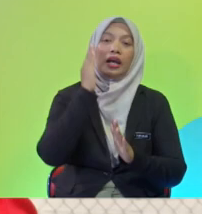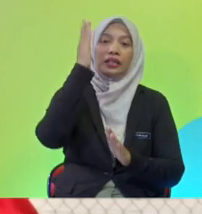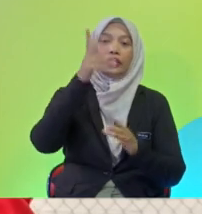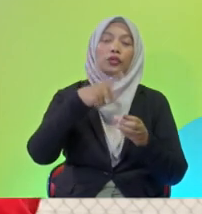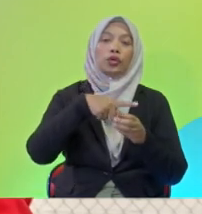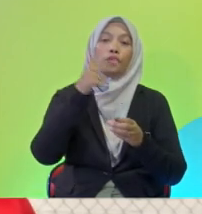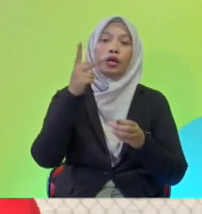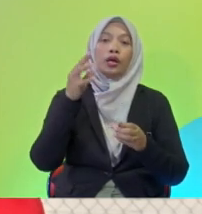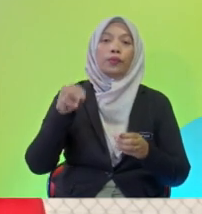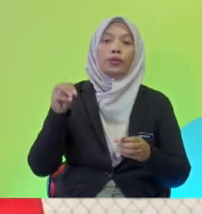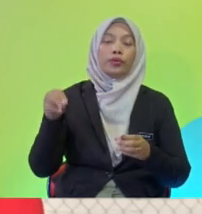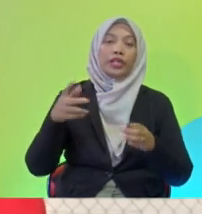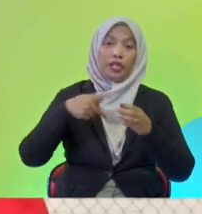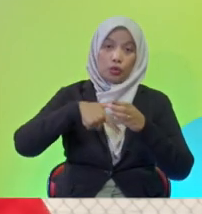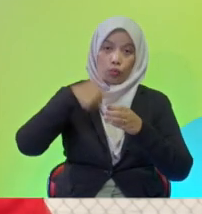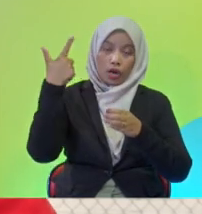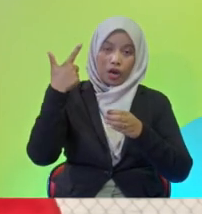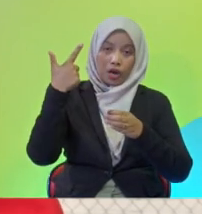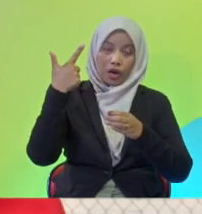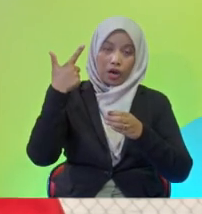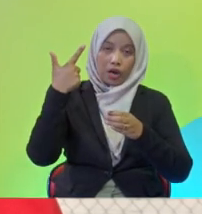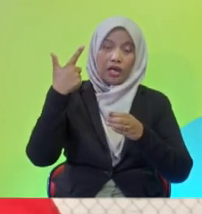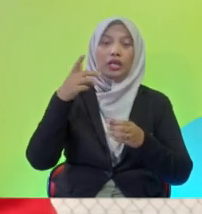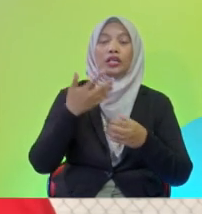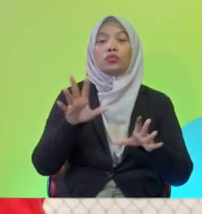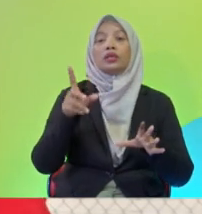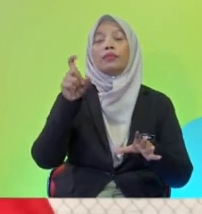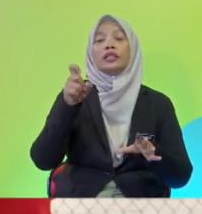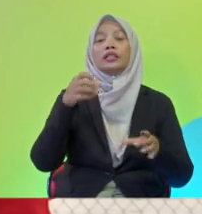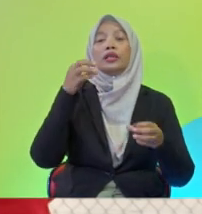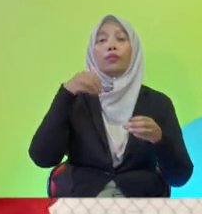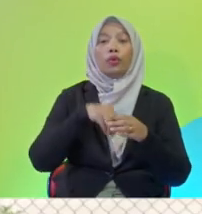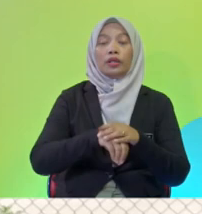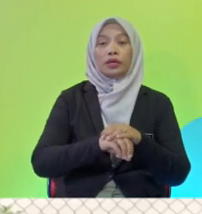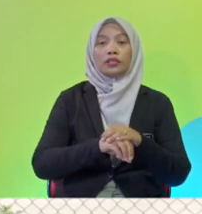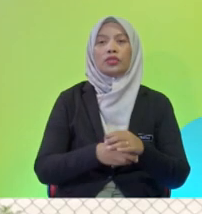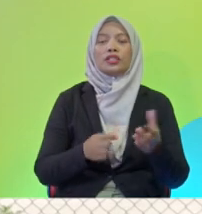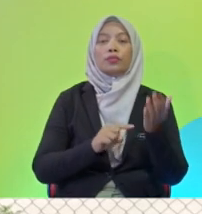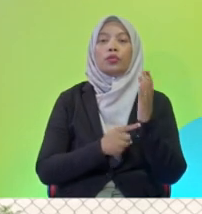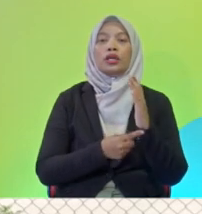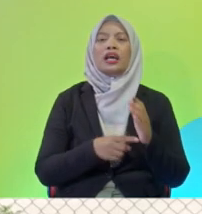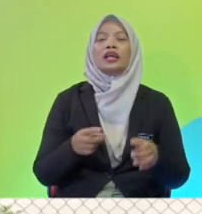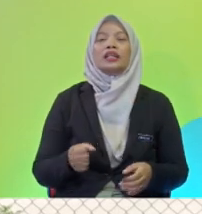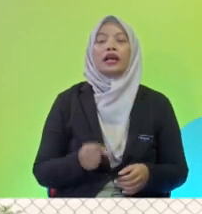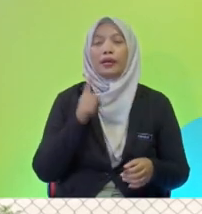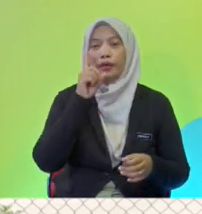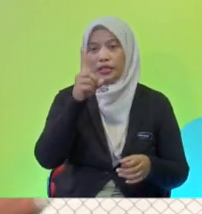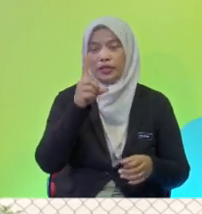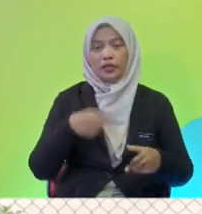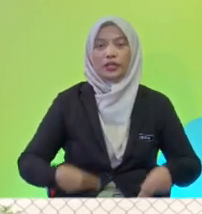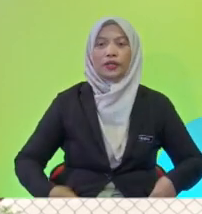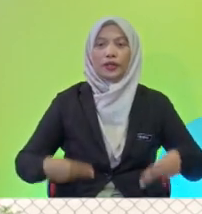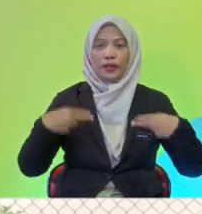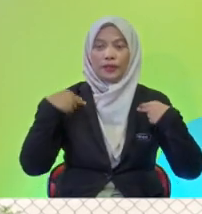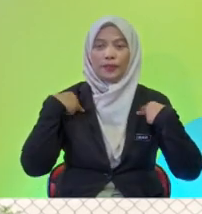akan keluar. Oh. Jadi murid-murid yang berada di luar yang dah mati boleh masuk balik main. Itu dia. Dapat nyawa. Dapat nyawa baru.